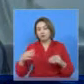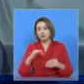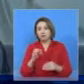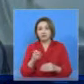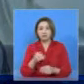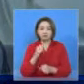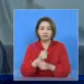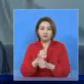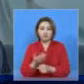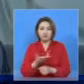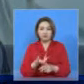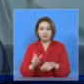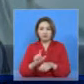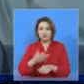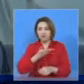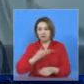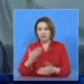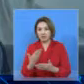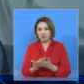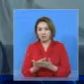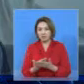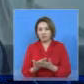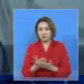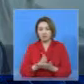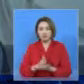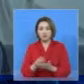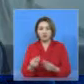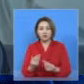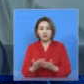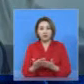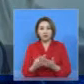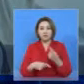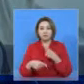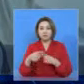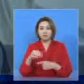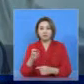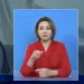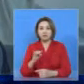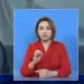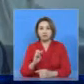производители. Это уже как не прямое субсидирование, но как на оборотной схеме.